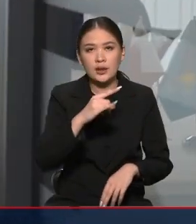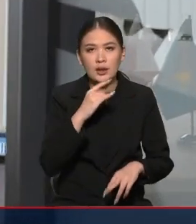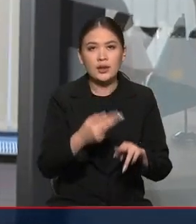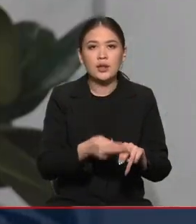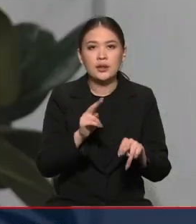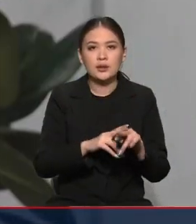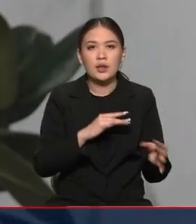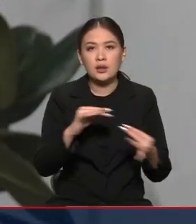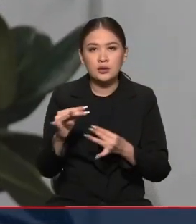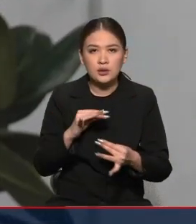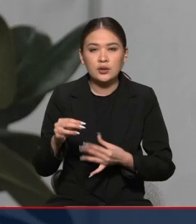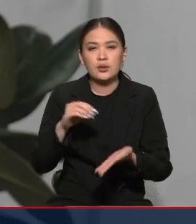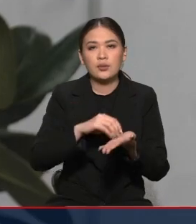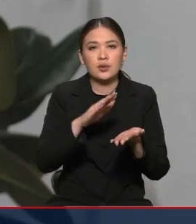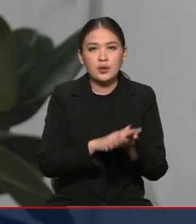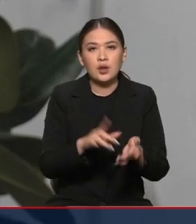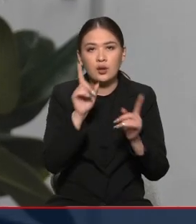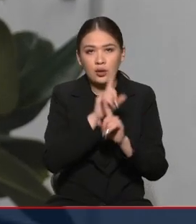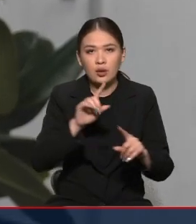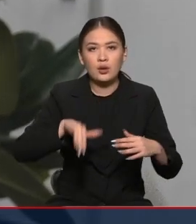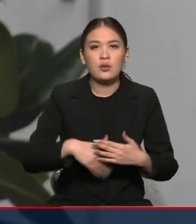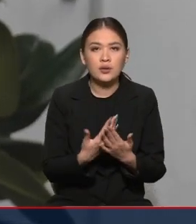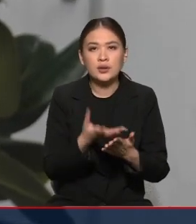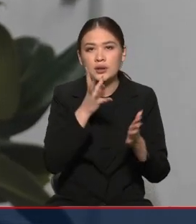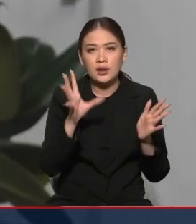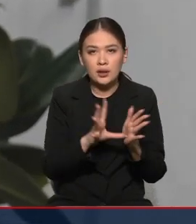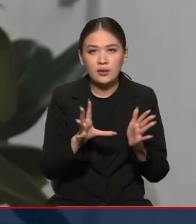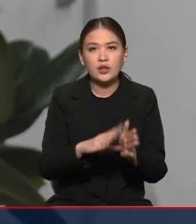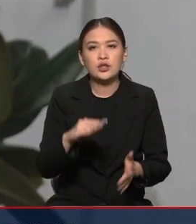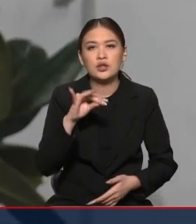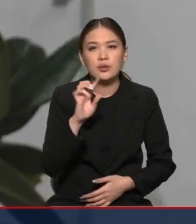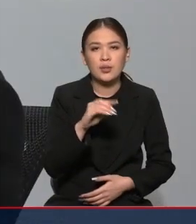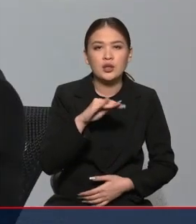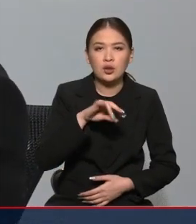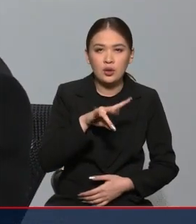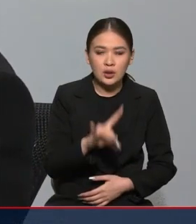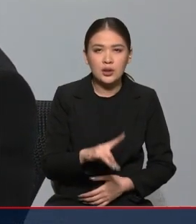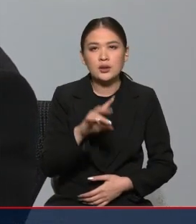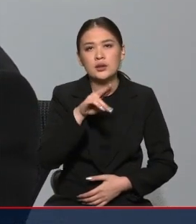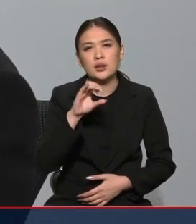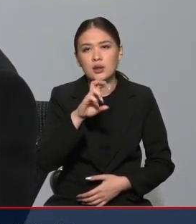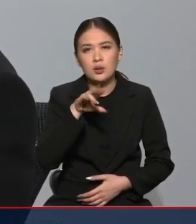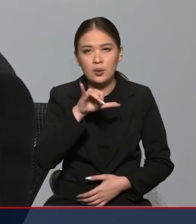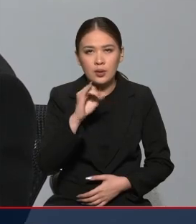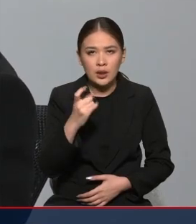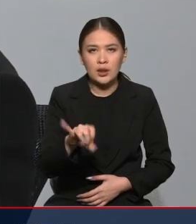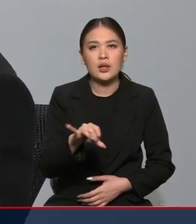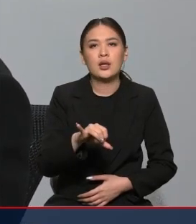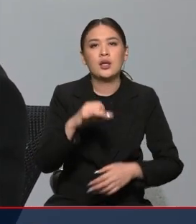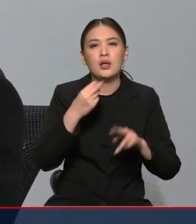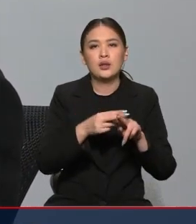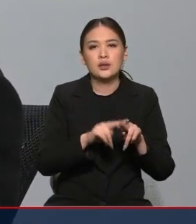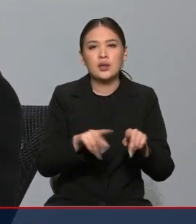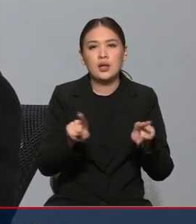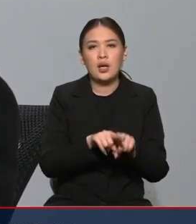телерадиокомпании продемонстрировали творческие и технические возможности ресурсов телеканалов Жибек жле silkway и silkway